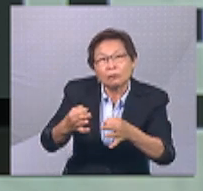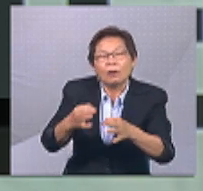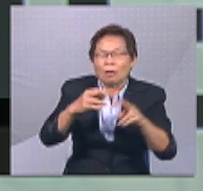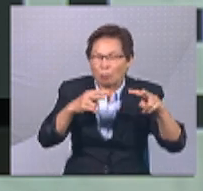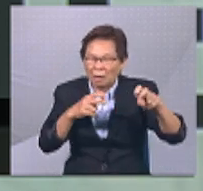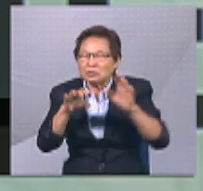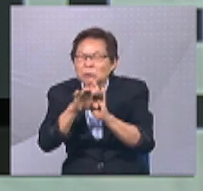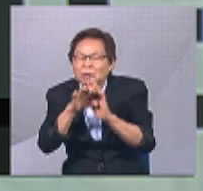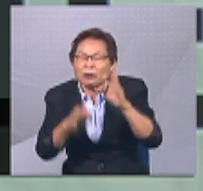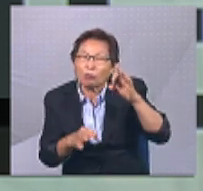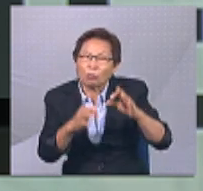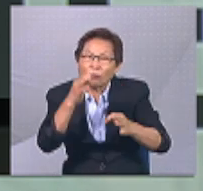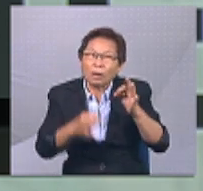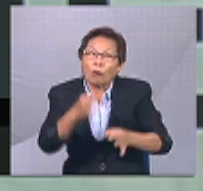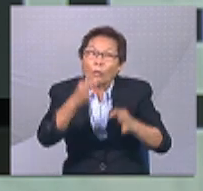tersebut kalau